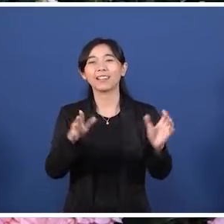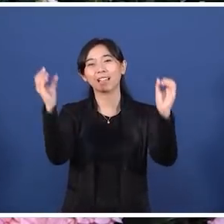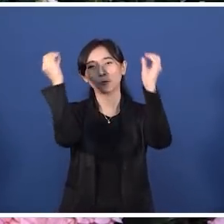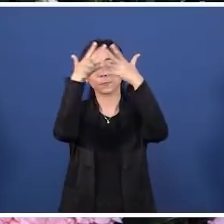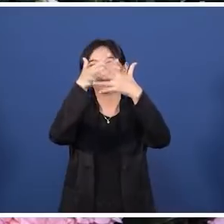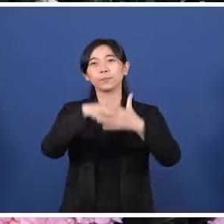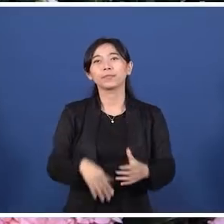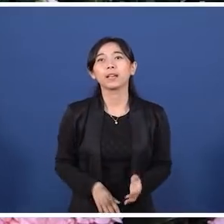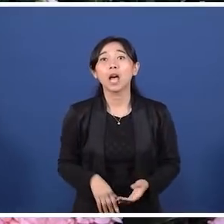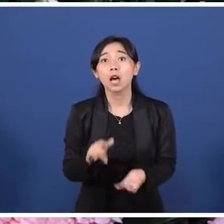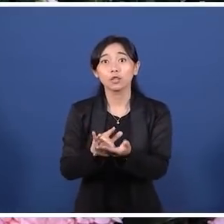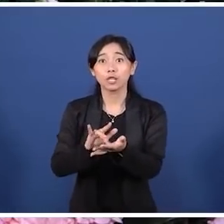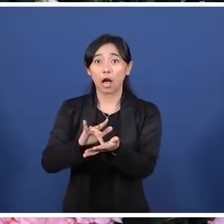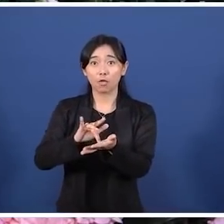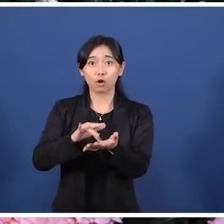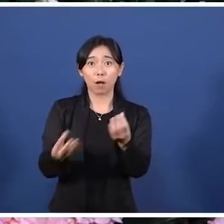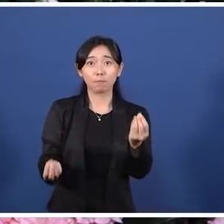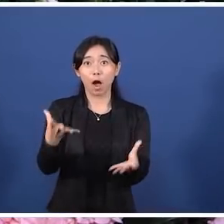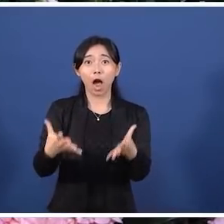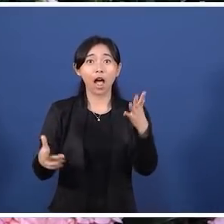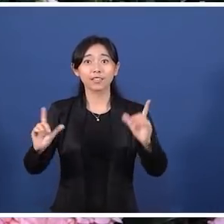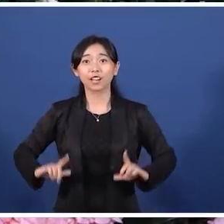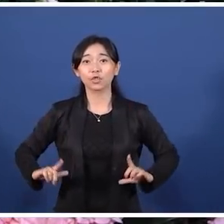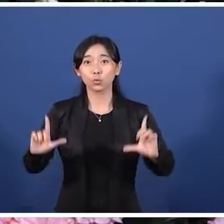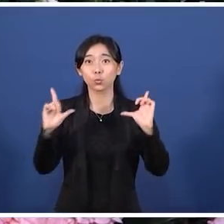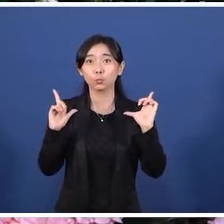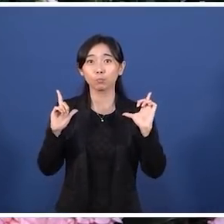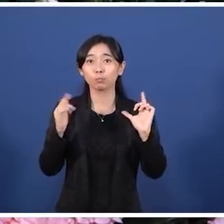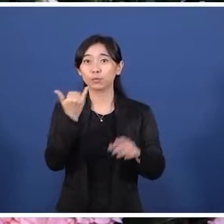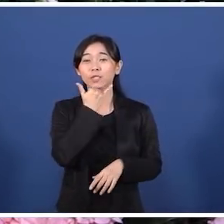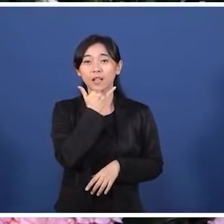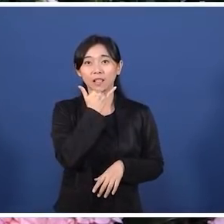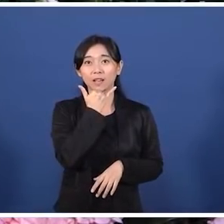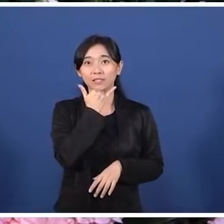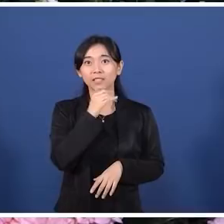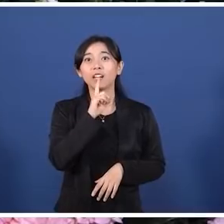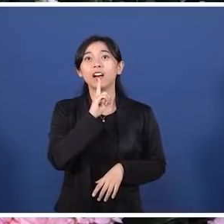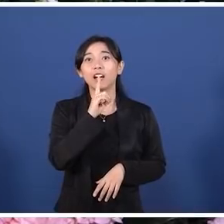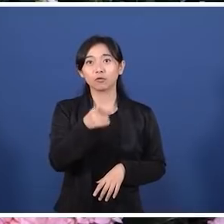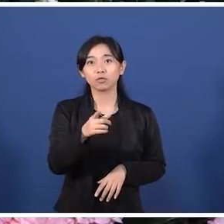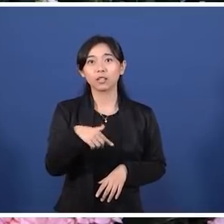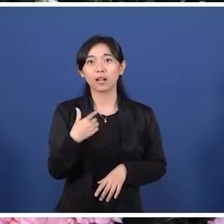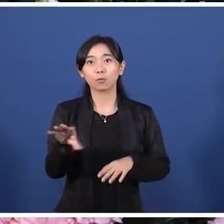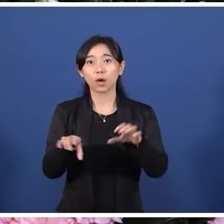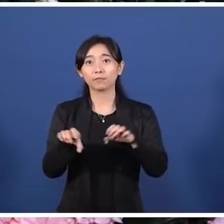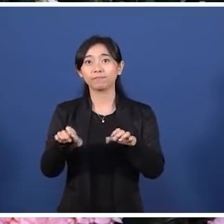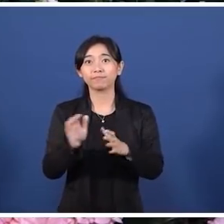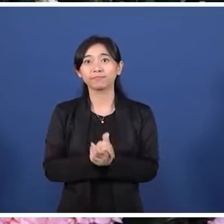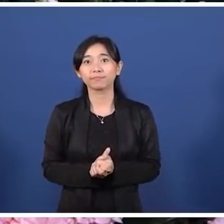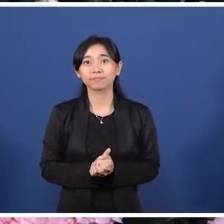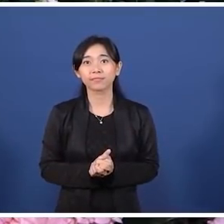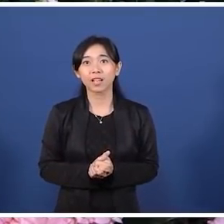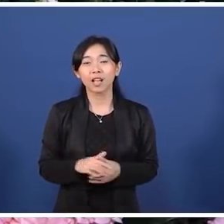Saudara-saudara, di tengah-tengah banyak kehidupan, di tengah-tengah banyak kesalahan yang harus dilakukan, di